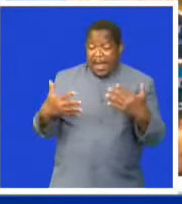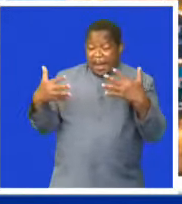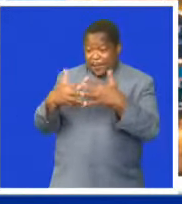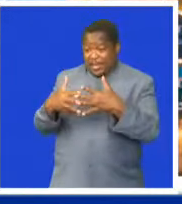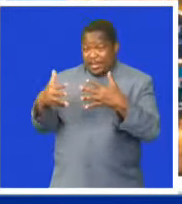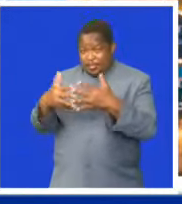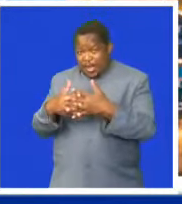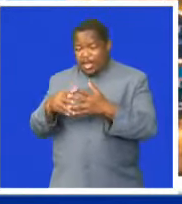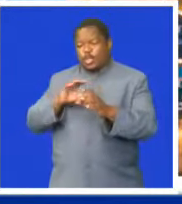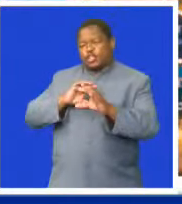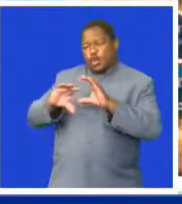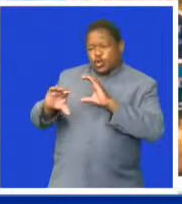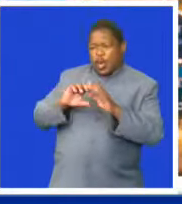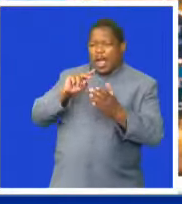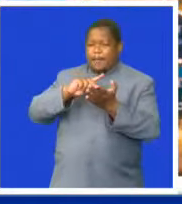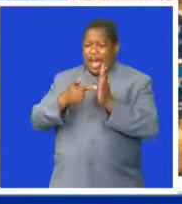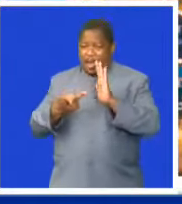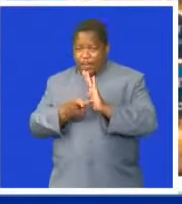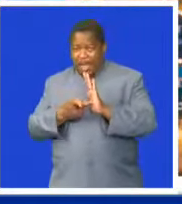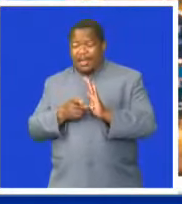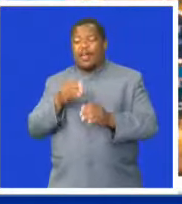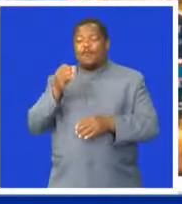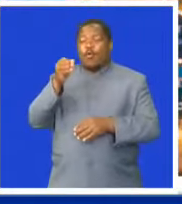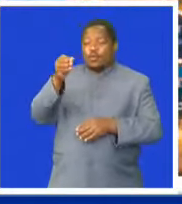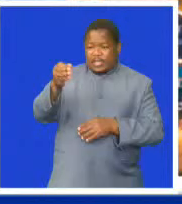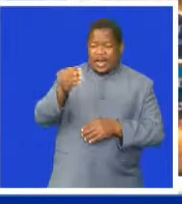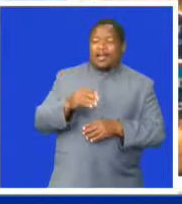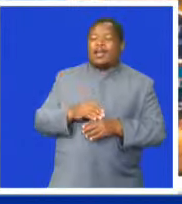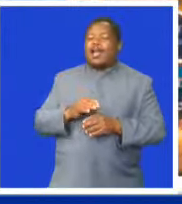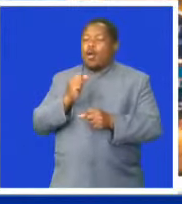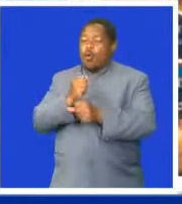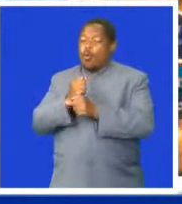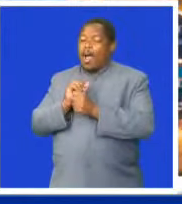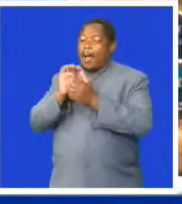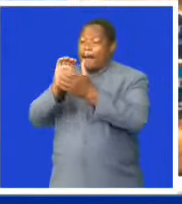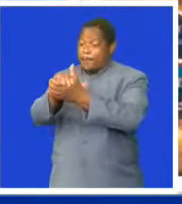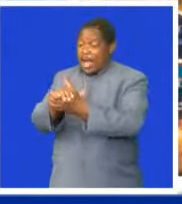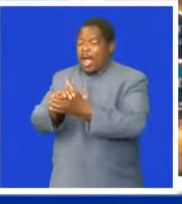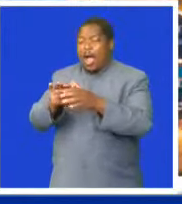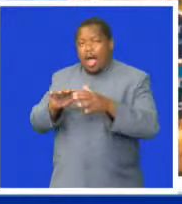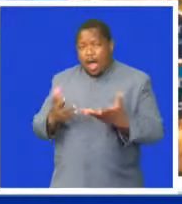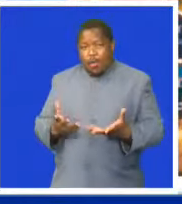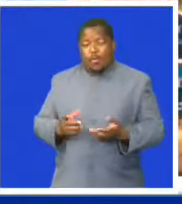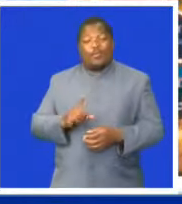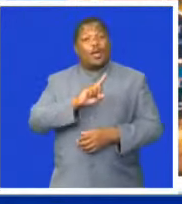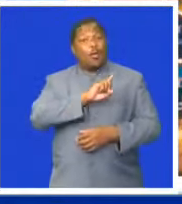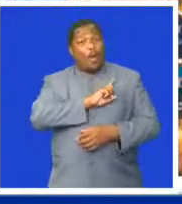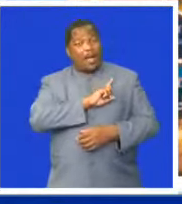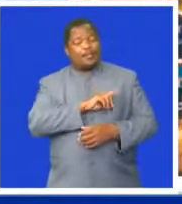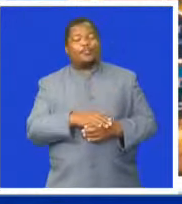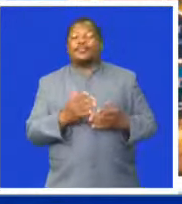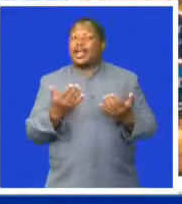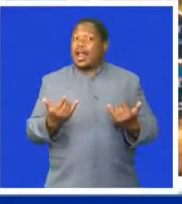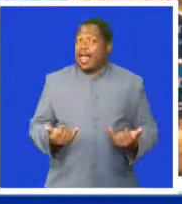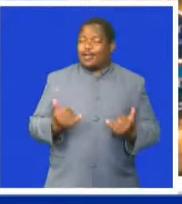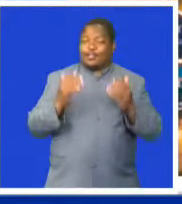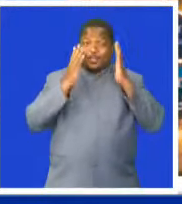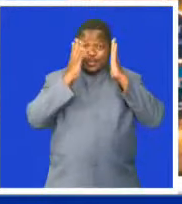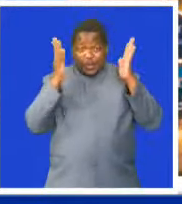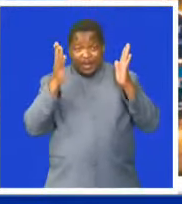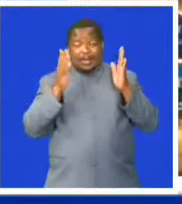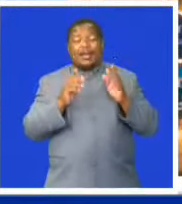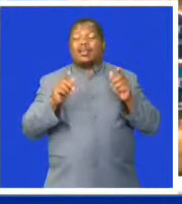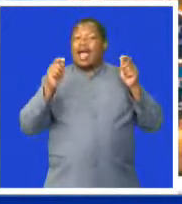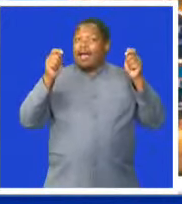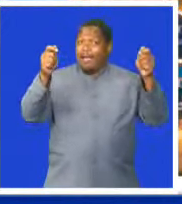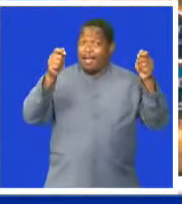kuthi kutawubalula kuphumelela kwesiqubulo sayo lesithi Zero Malaria Starts With Me. Lokhu kuvetwe